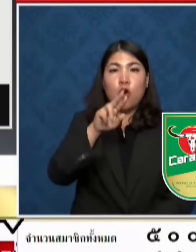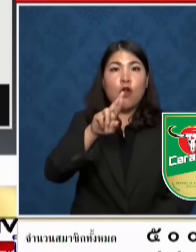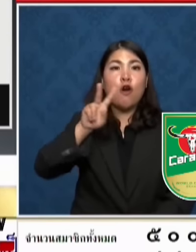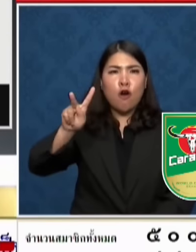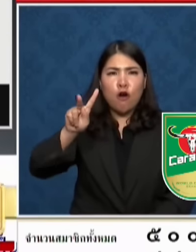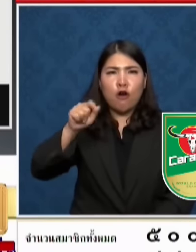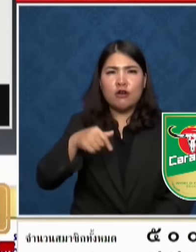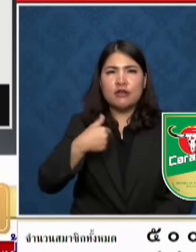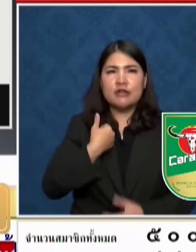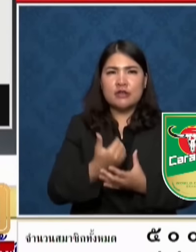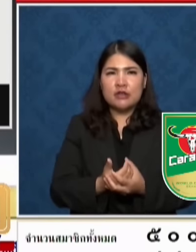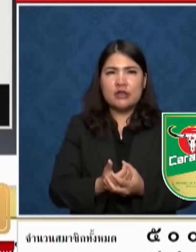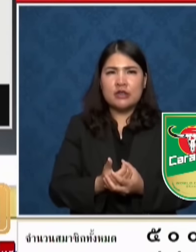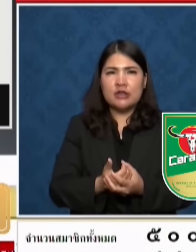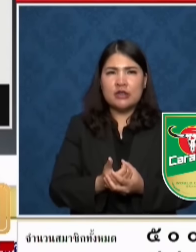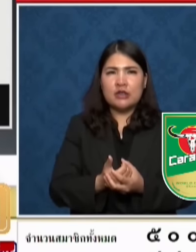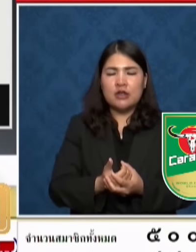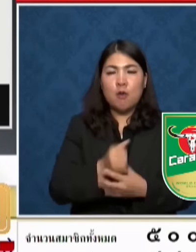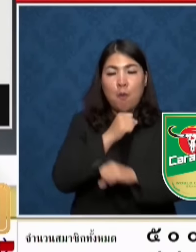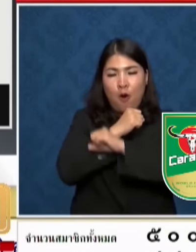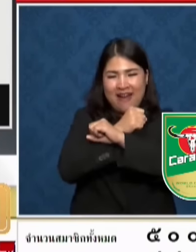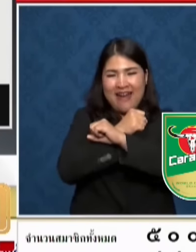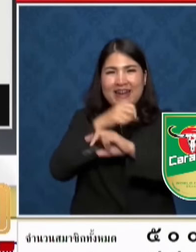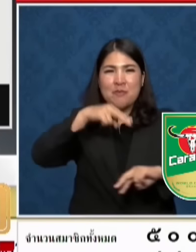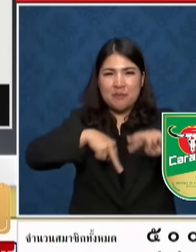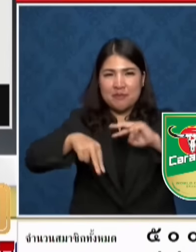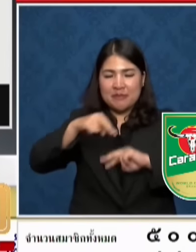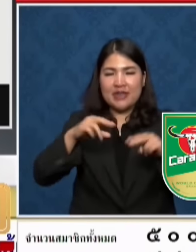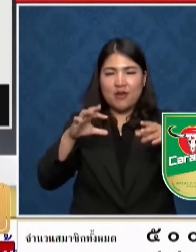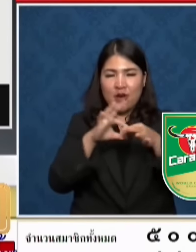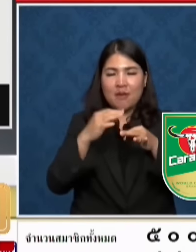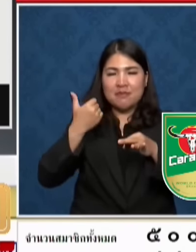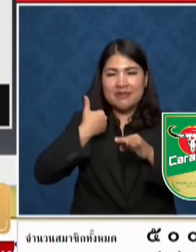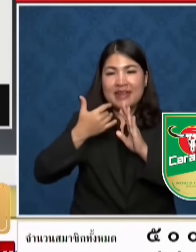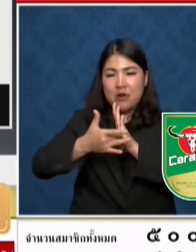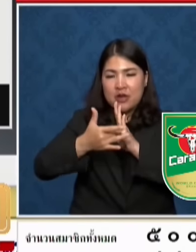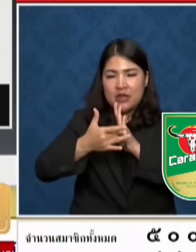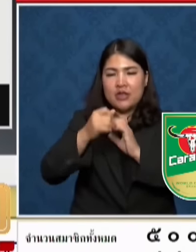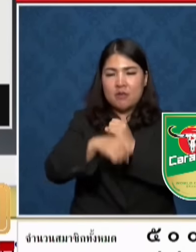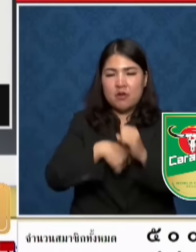กันและปราบปรามอาชญากรรมทางเทคโนโลยีพ.ศ.